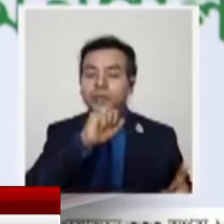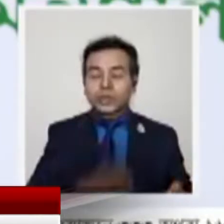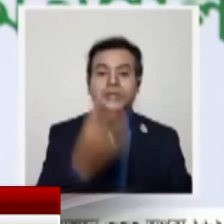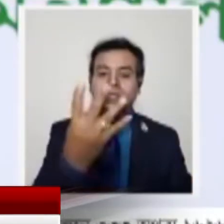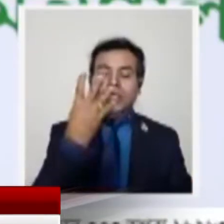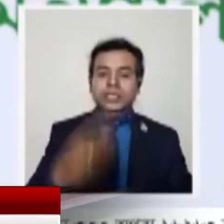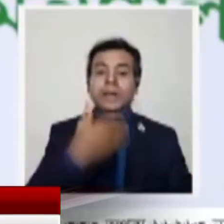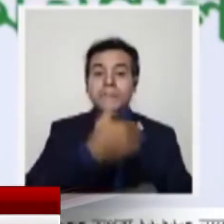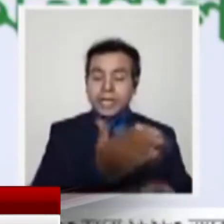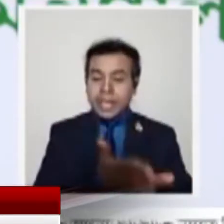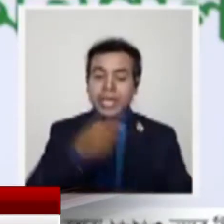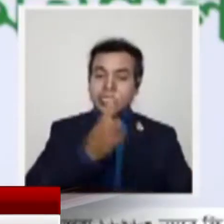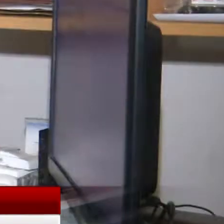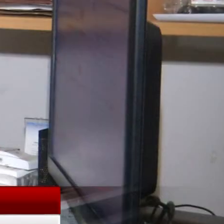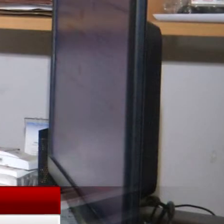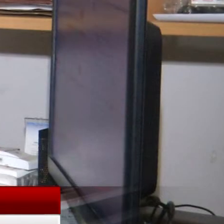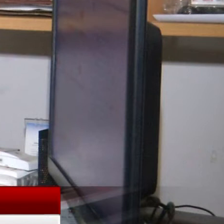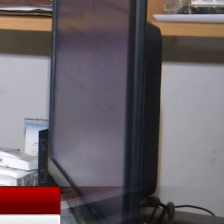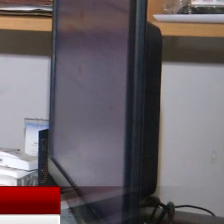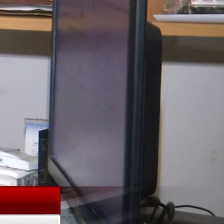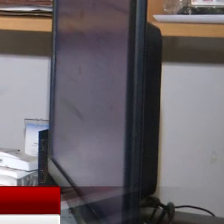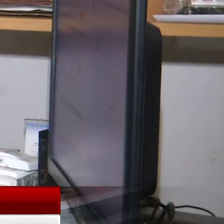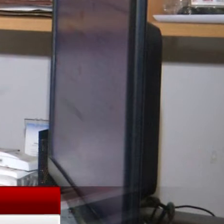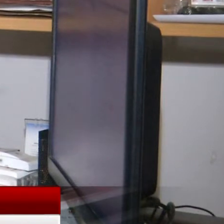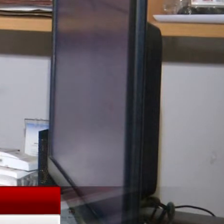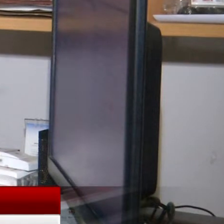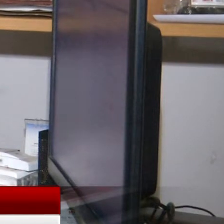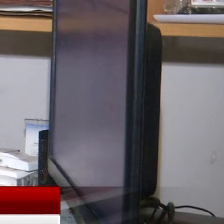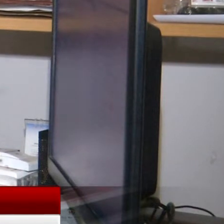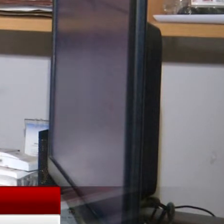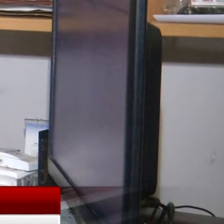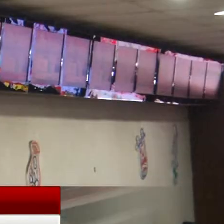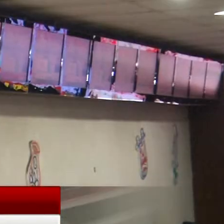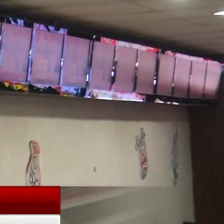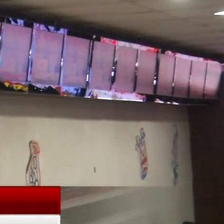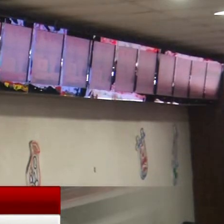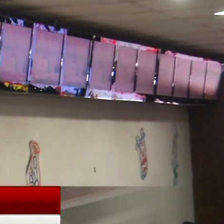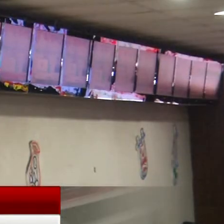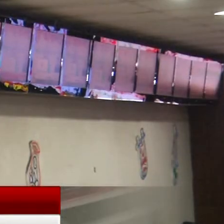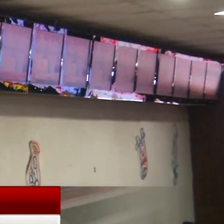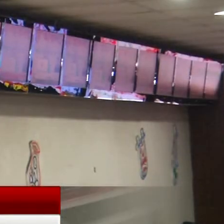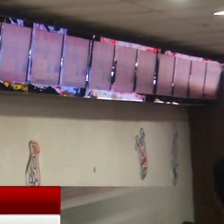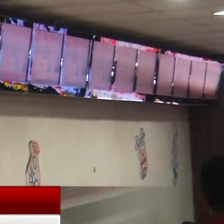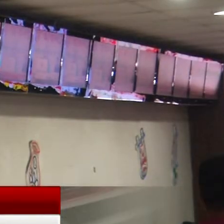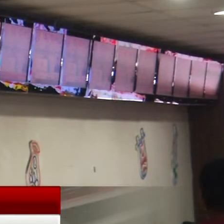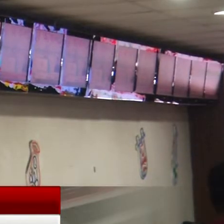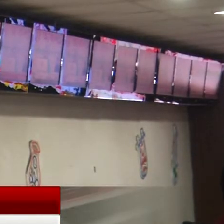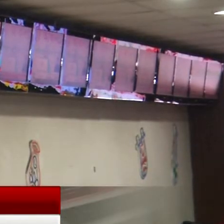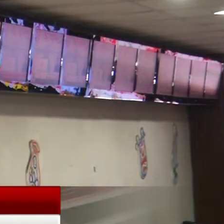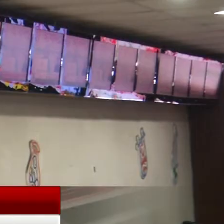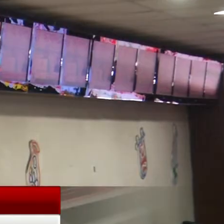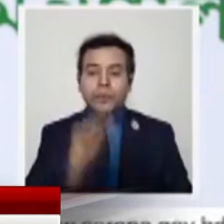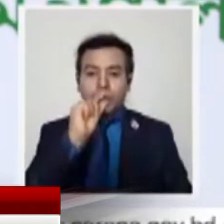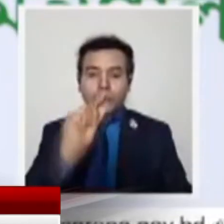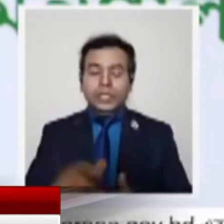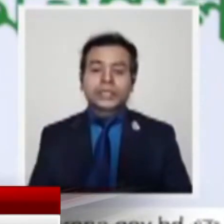জন, 71-80 বছর 4 জন। করোনায় মৃত ব্যক্তি থেকে করোনা ভাইরাস ছড়ানোর সম্ভাবনা নেই বলেও জানান এই স্বাস্থ্য